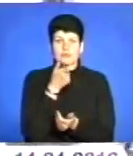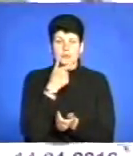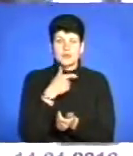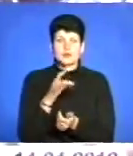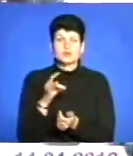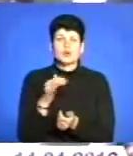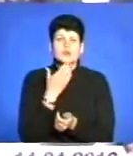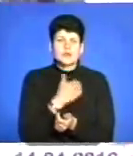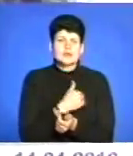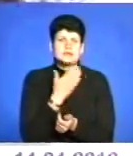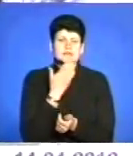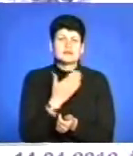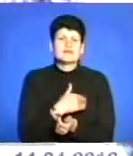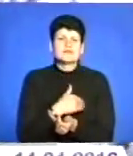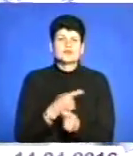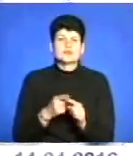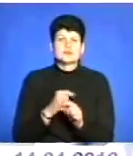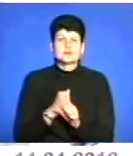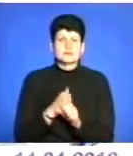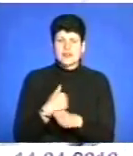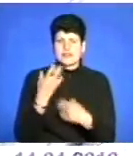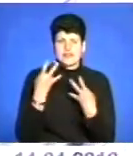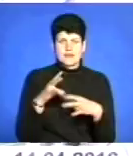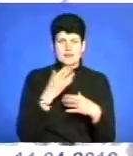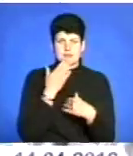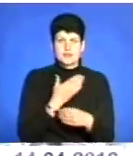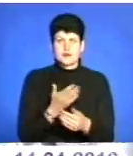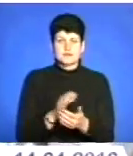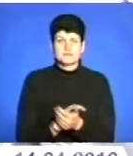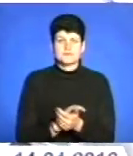хотіла вас запитати тільки, навіщо? Мене нічого не треба питати. Чоловік не відмовляється свідчити.